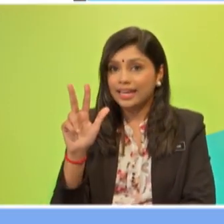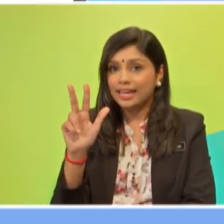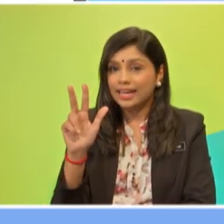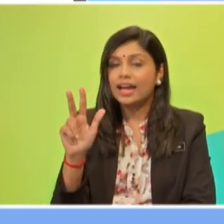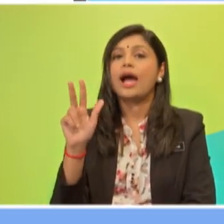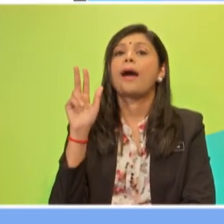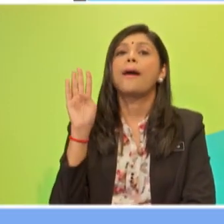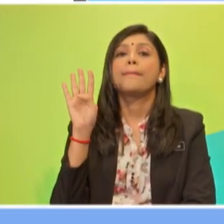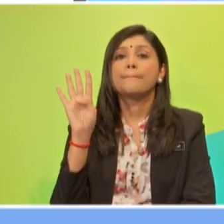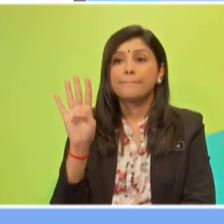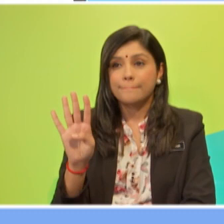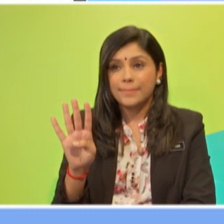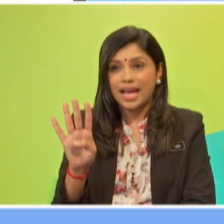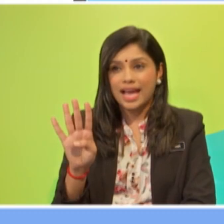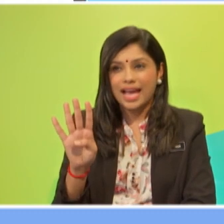tiga,